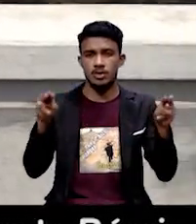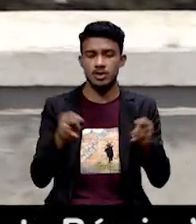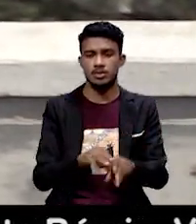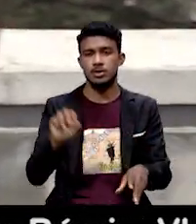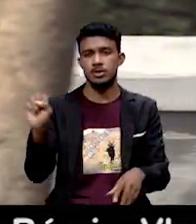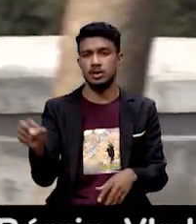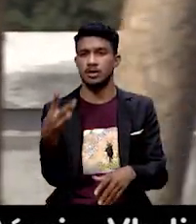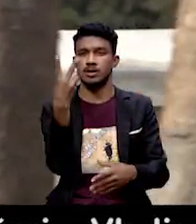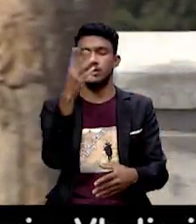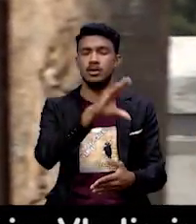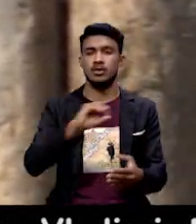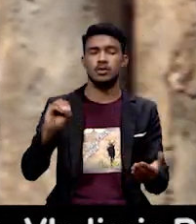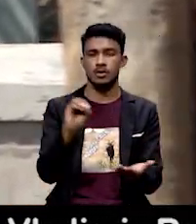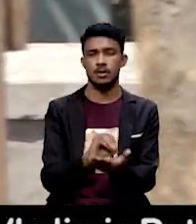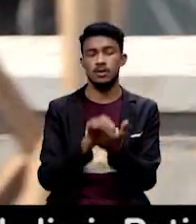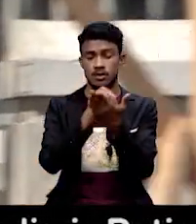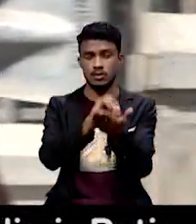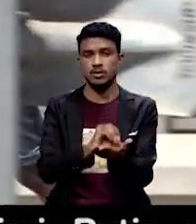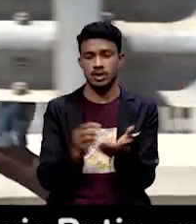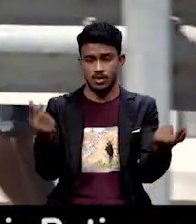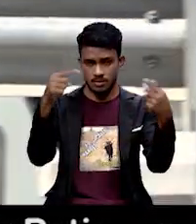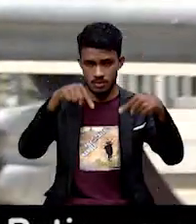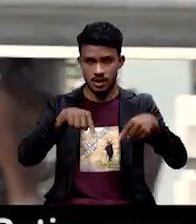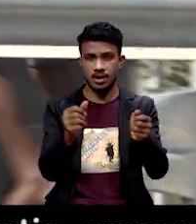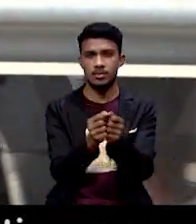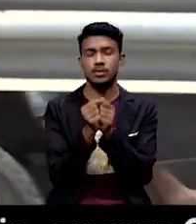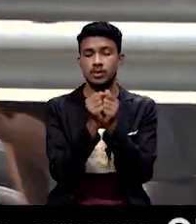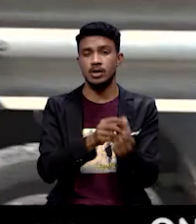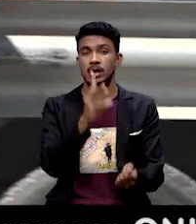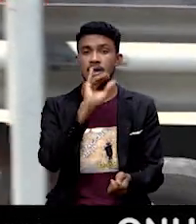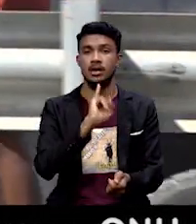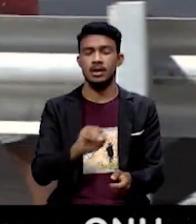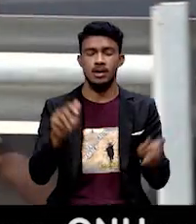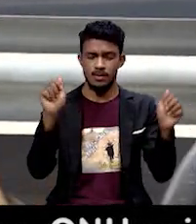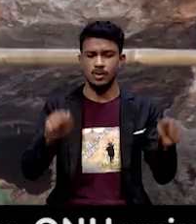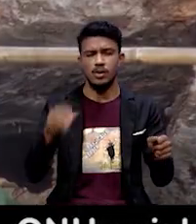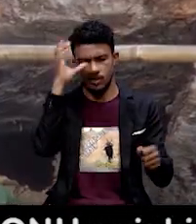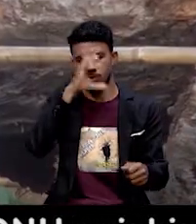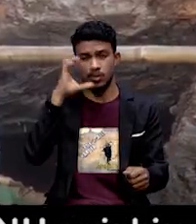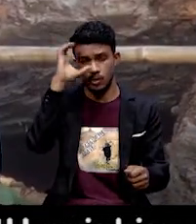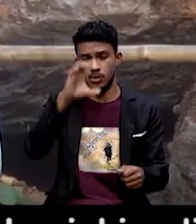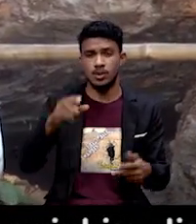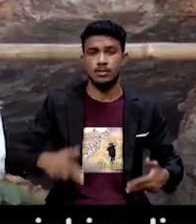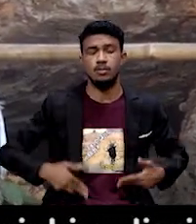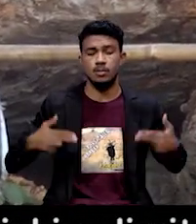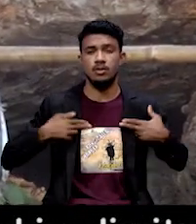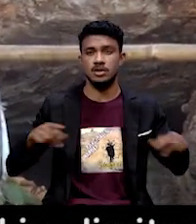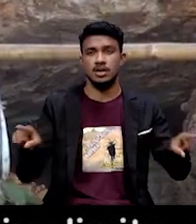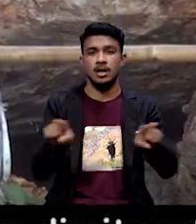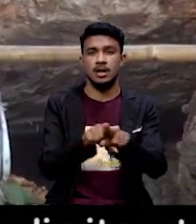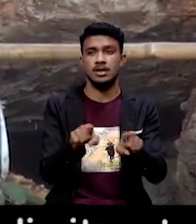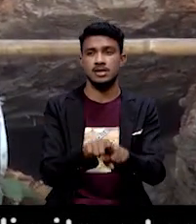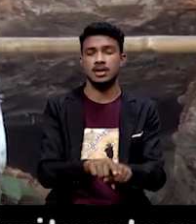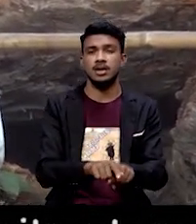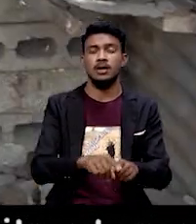Rua, inclui Raioa, mai concentra iha dili, hodi buka serviço, hanesan ita kompanya iha itane